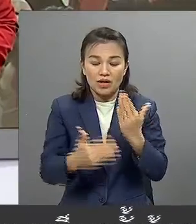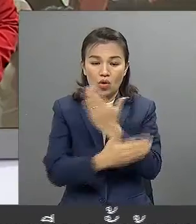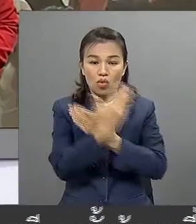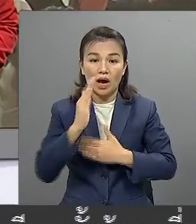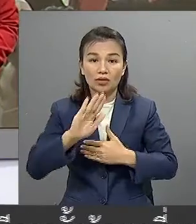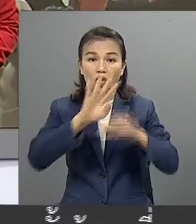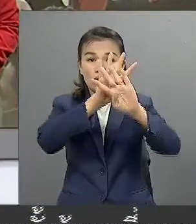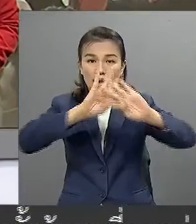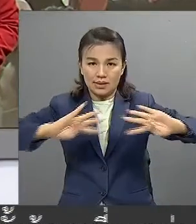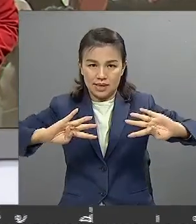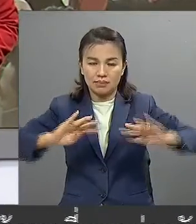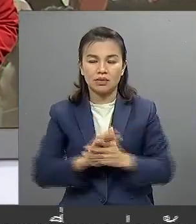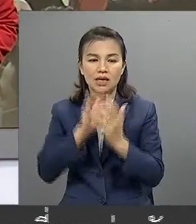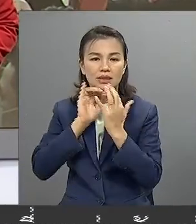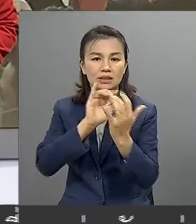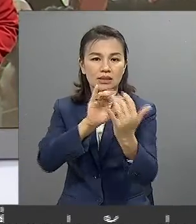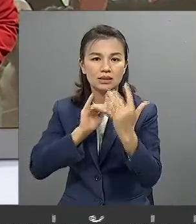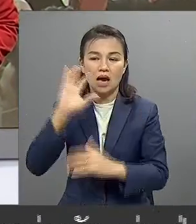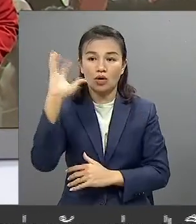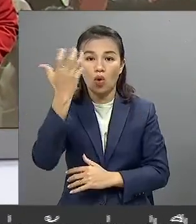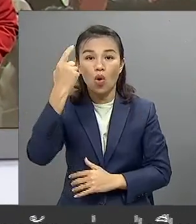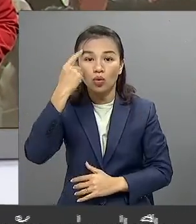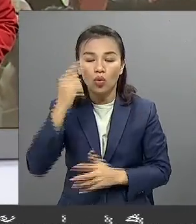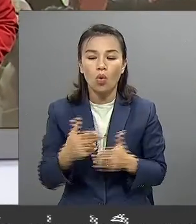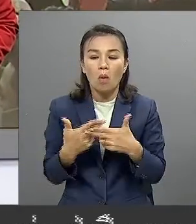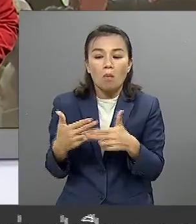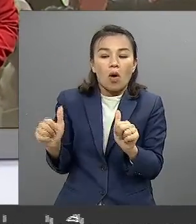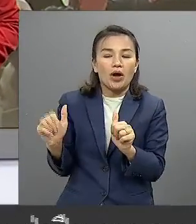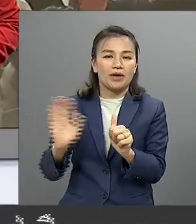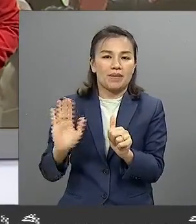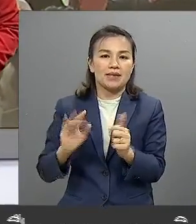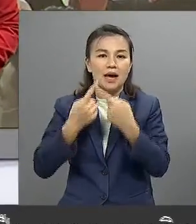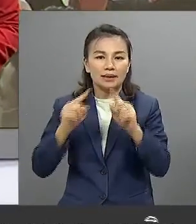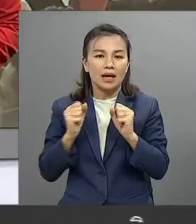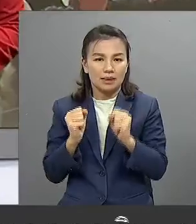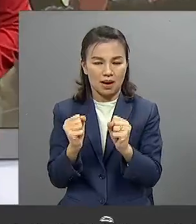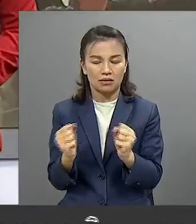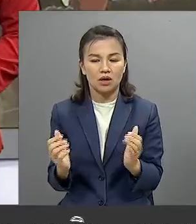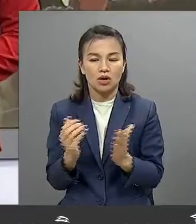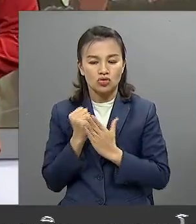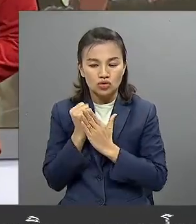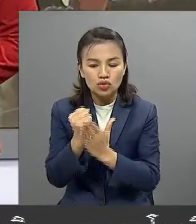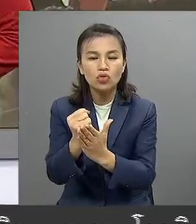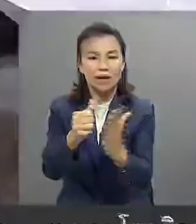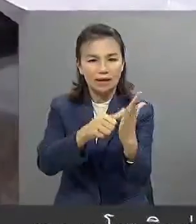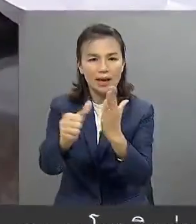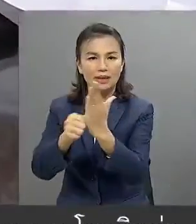ที่จะได้สื่อสารที่โลกรู้ว่าอาเซียนไม่ได้อยู่นิ่งเฉยแต่กำลังช่วยกันหาทางคลี่คลายวิกฤตที่เกิดขึ้นมาคุณศิริมาคุณ